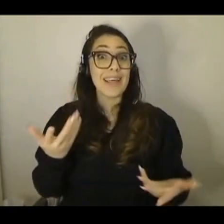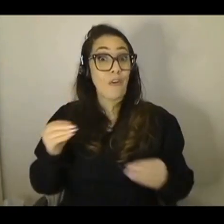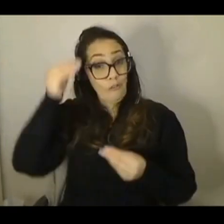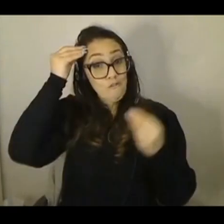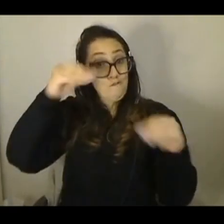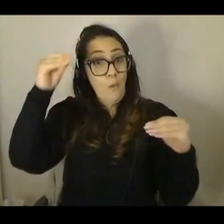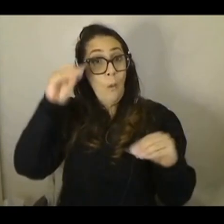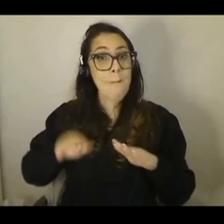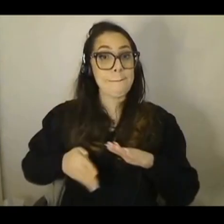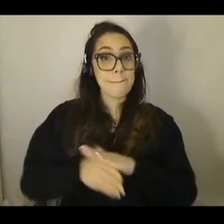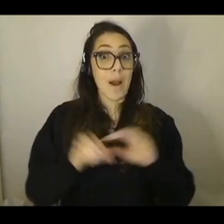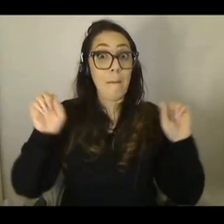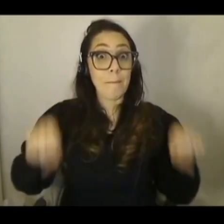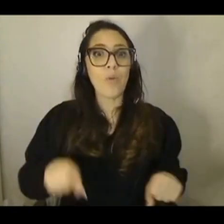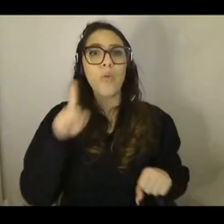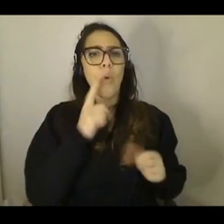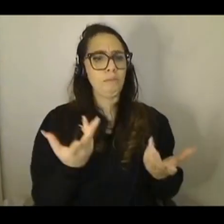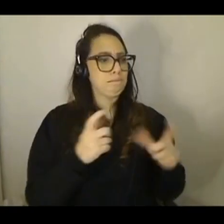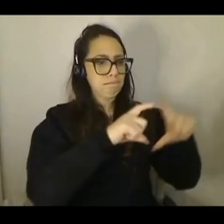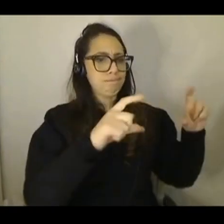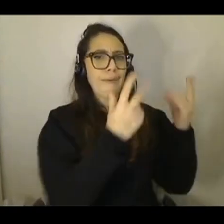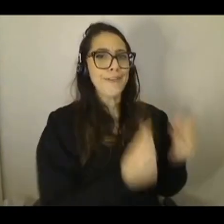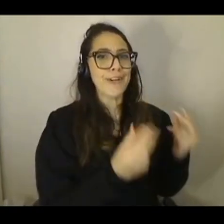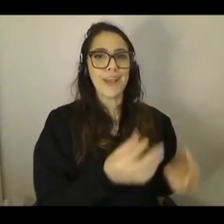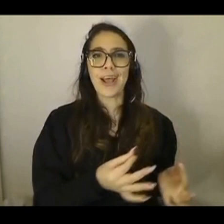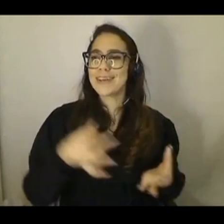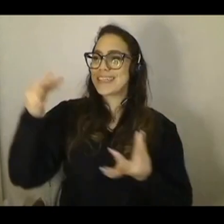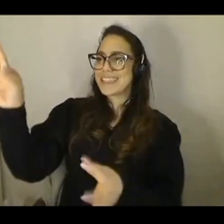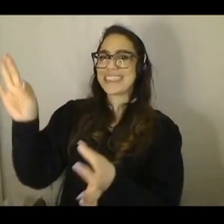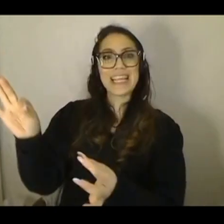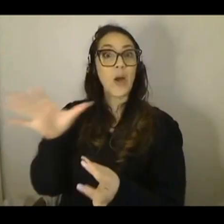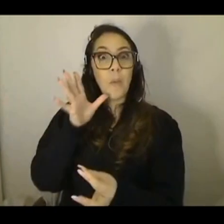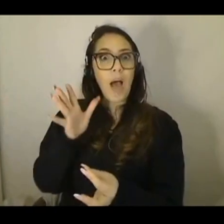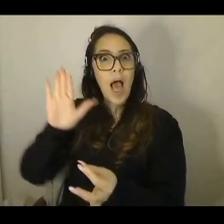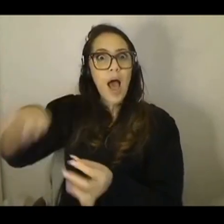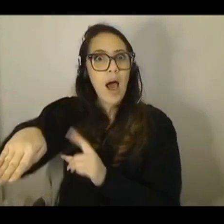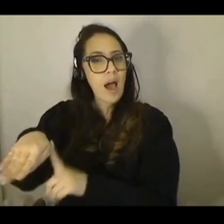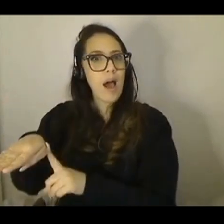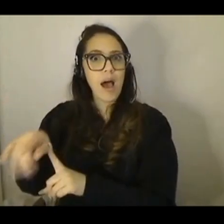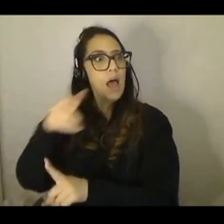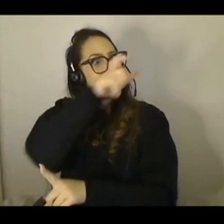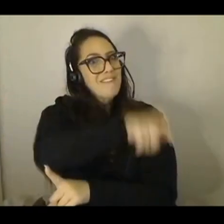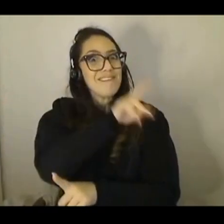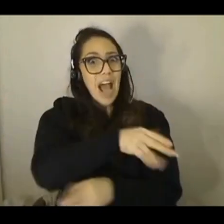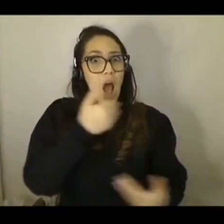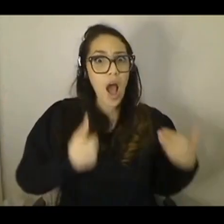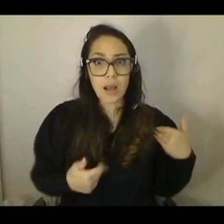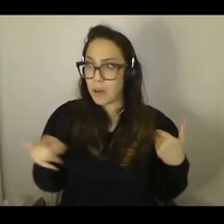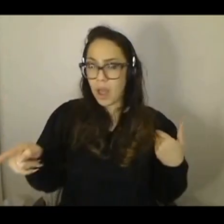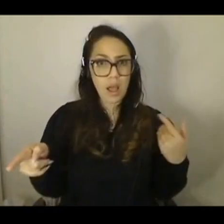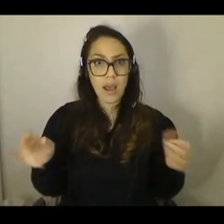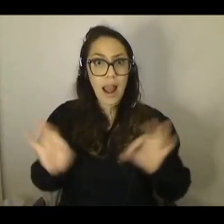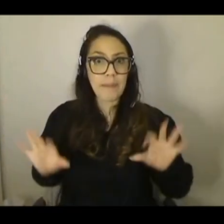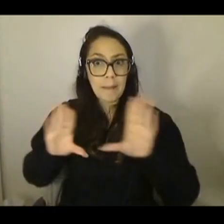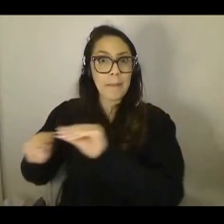à falsifier et l'utilisaient sur des places réservées empêchant les personnes handicapées de pouvoir accéder à ces places réservées. Avec